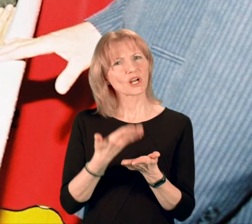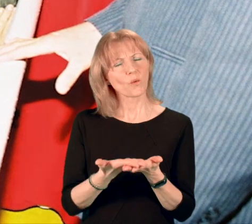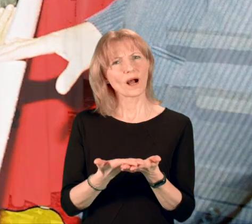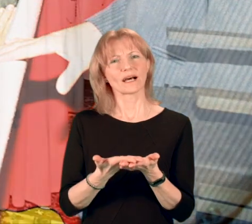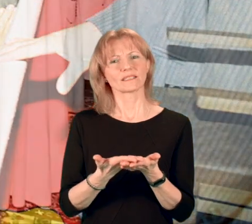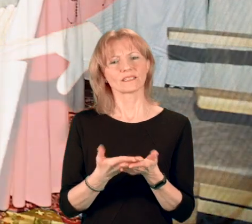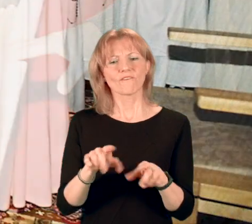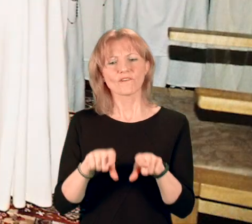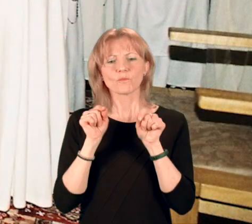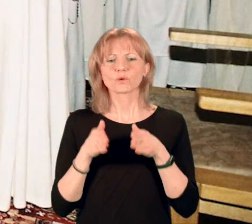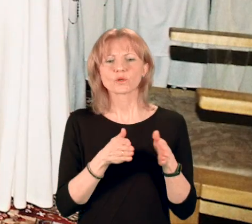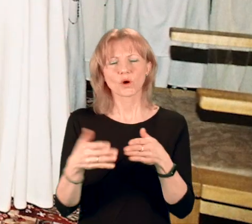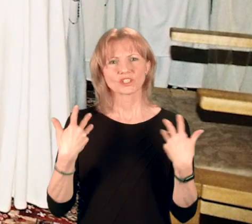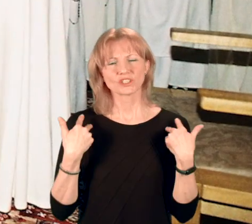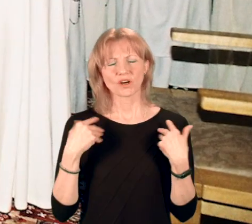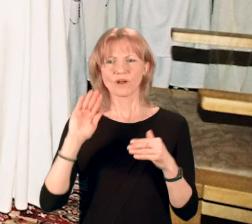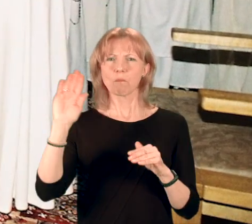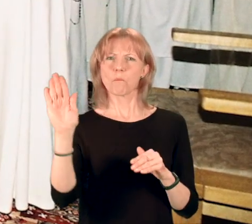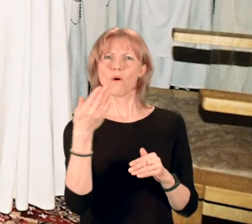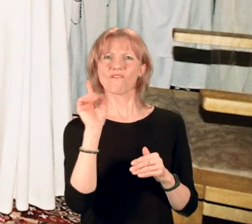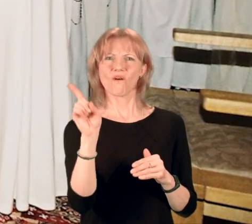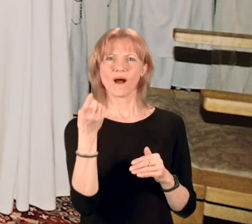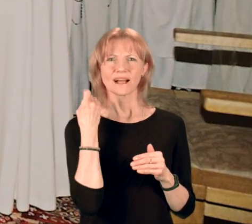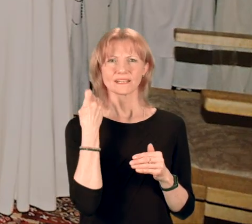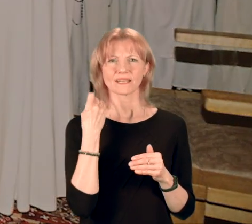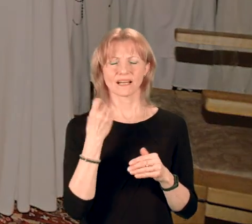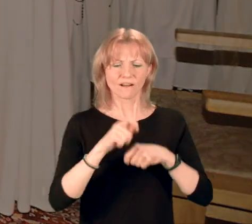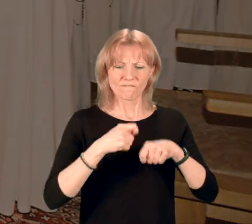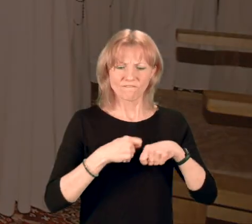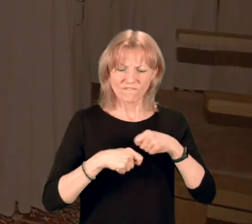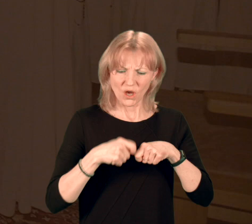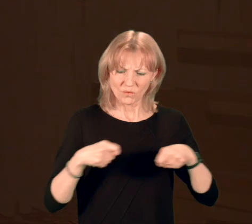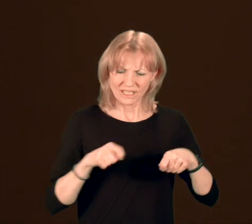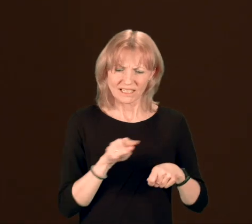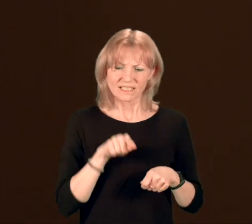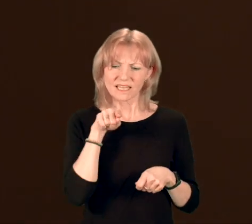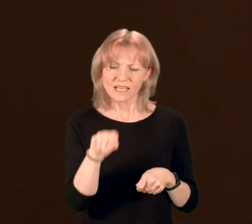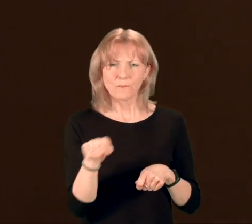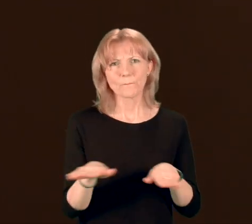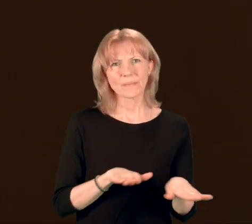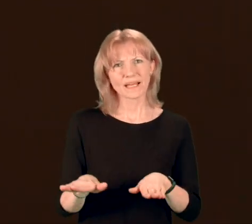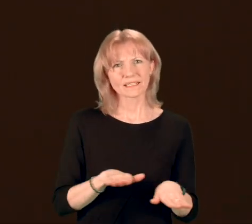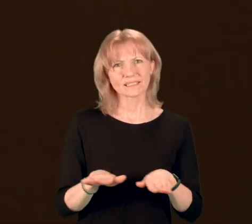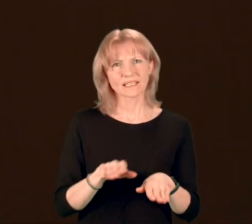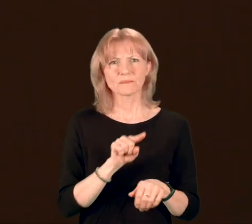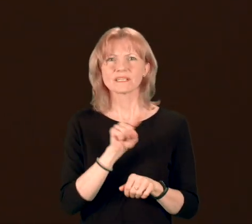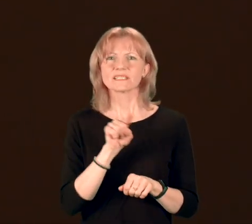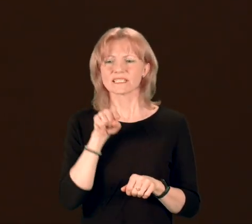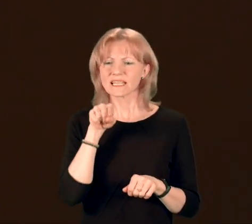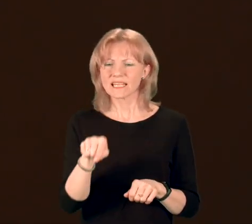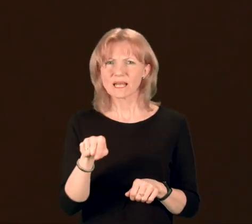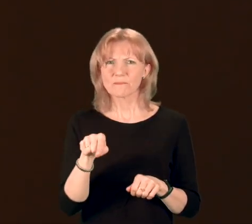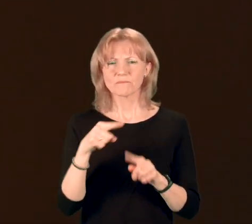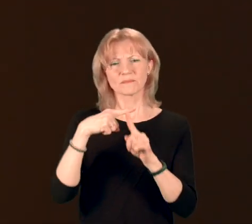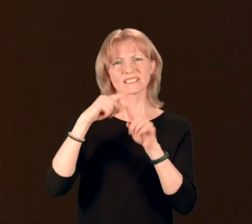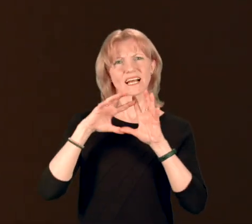wybór drogi życiowej czy powołania. Wiązać z tym miejscem, z